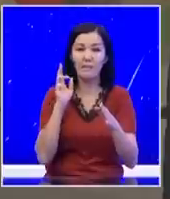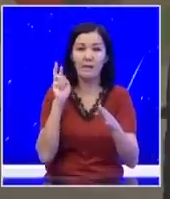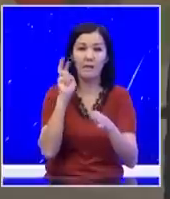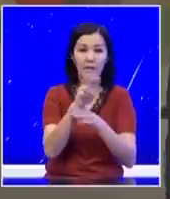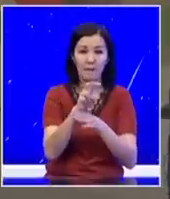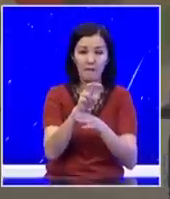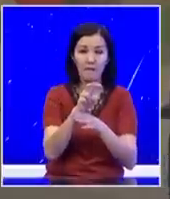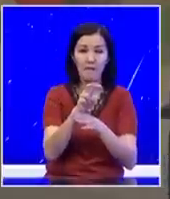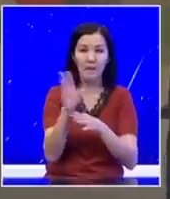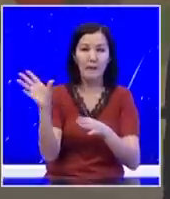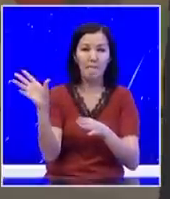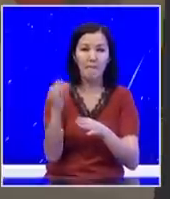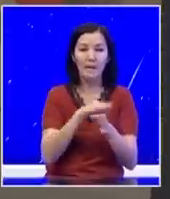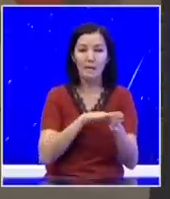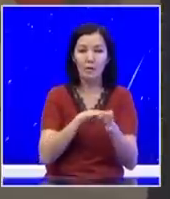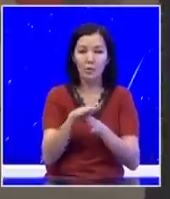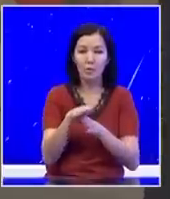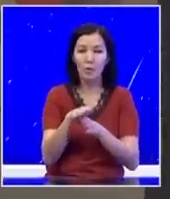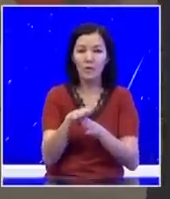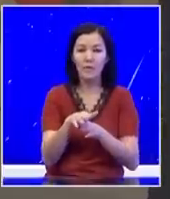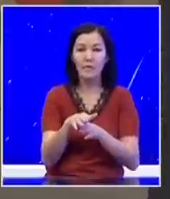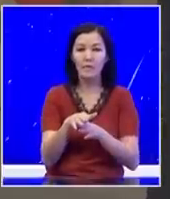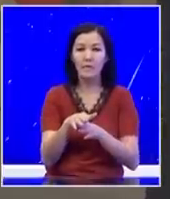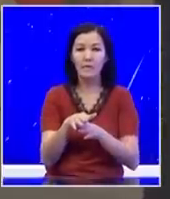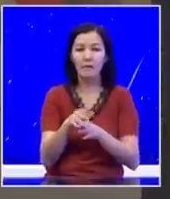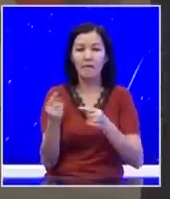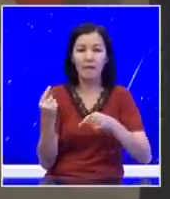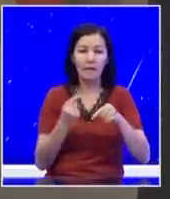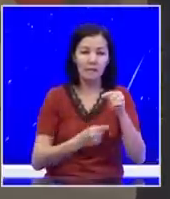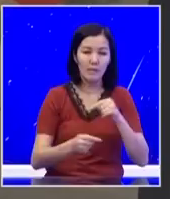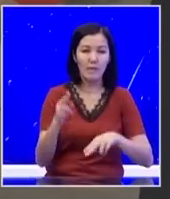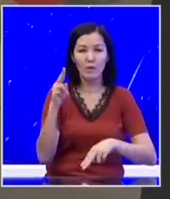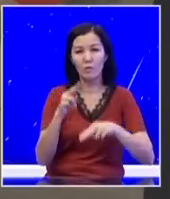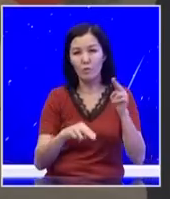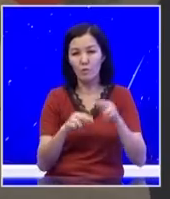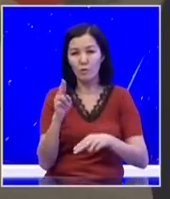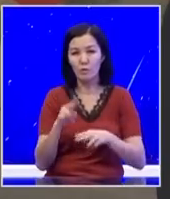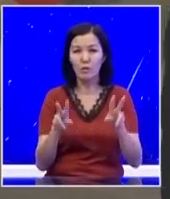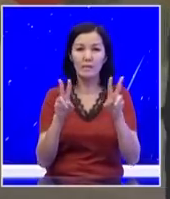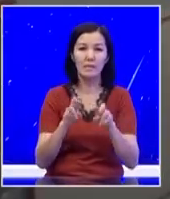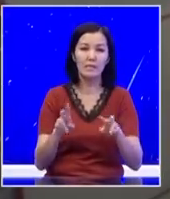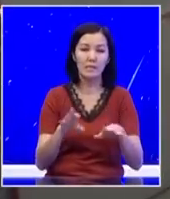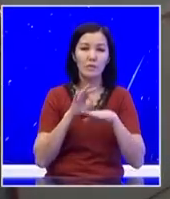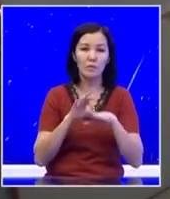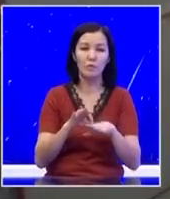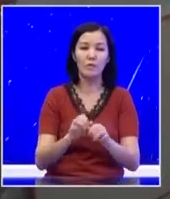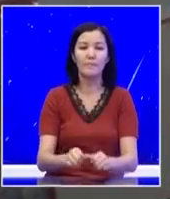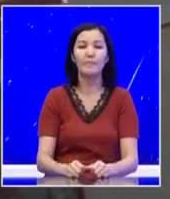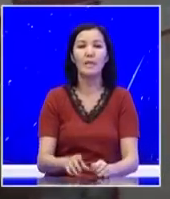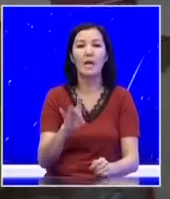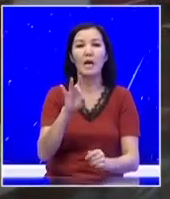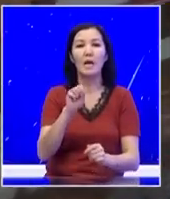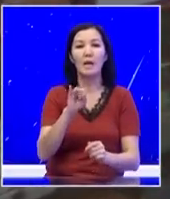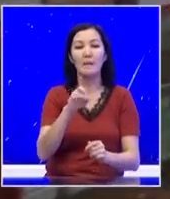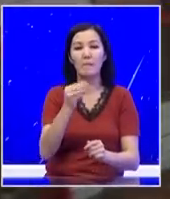ауданының аумағына. Барлығы торлық жаңағы кәсіпкерлер, құрылысшылар арнайы тексеруден өткеннен кейін. Райымбек ауданына